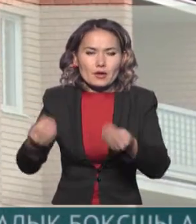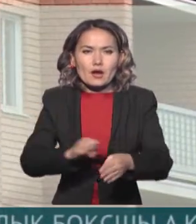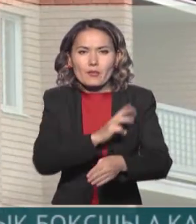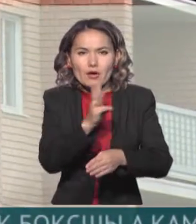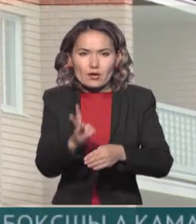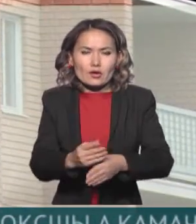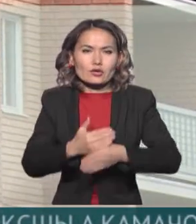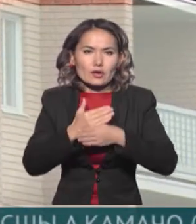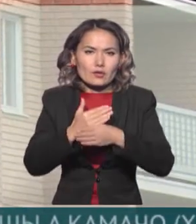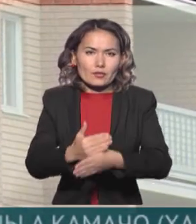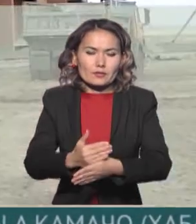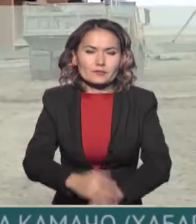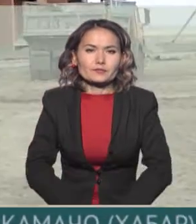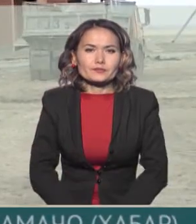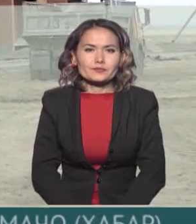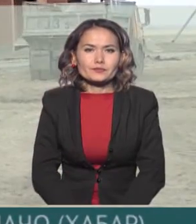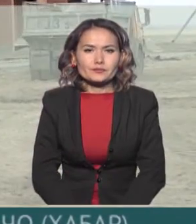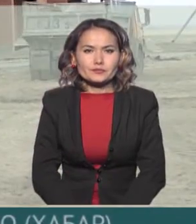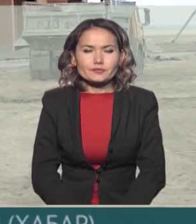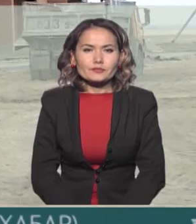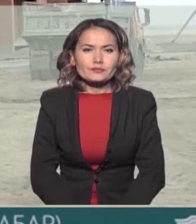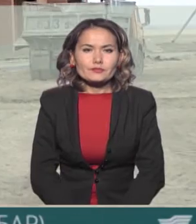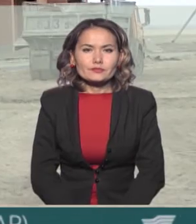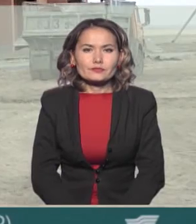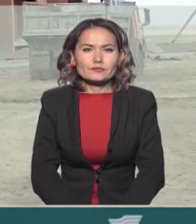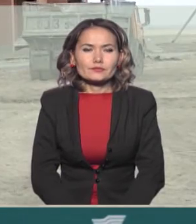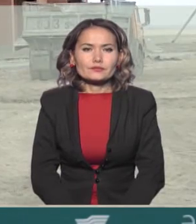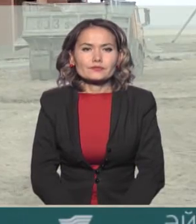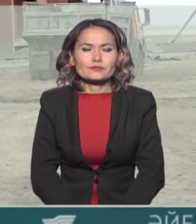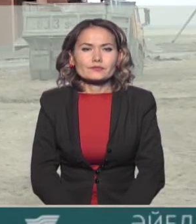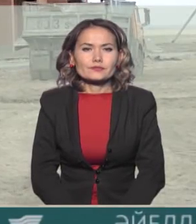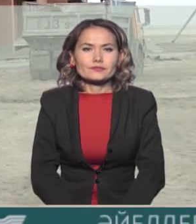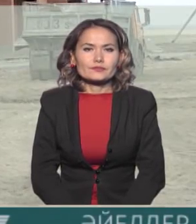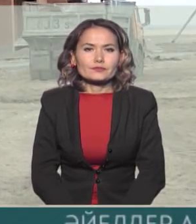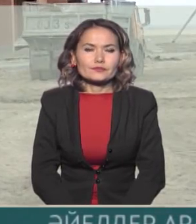Соңғы таңдау тұрғындардың еншісінде. Талғат Уәли, Мейрамбек Ахмаханов, хабар.